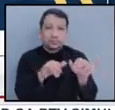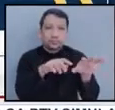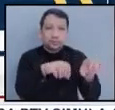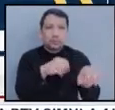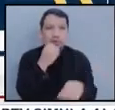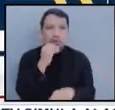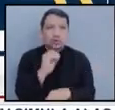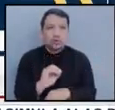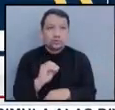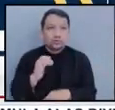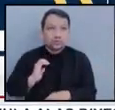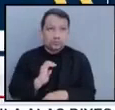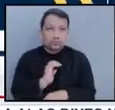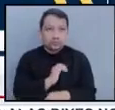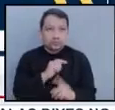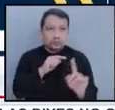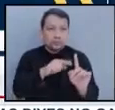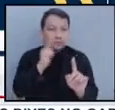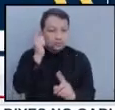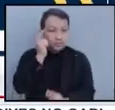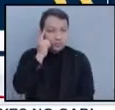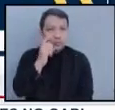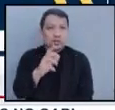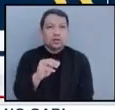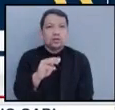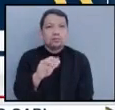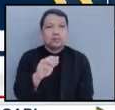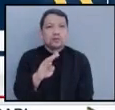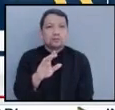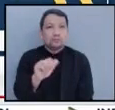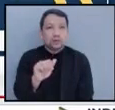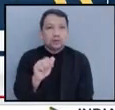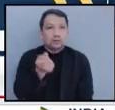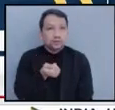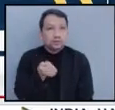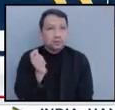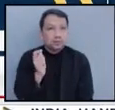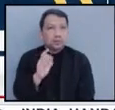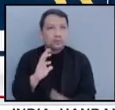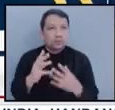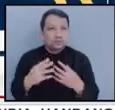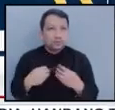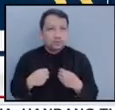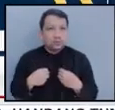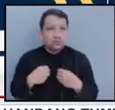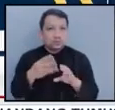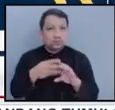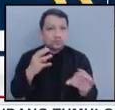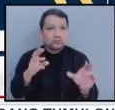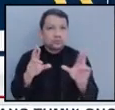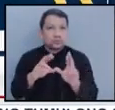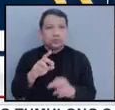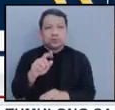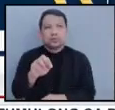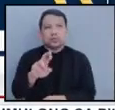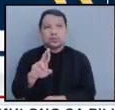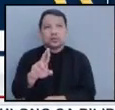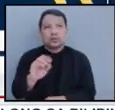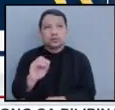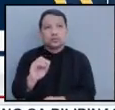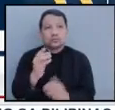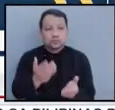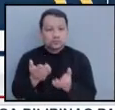ng Kamara laban kay Mamba at aalisin lamang ito kapag natanggap na nila ang withdrawal ng TRO na ihahain